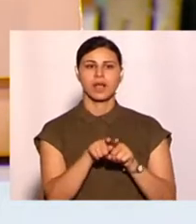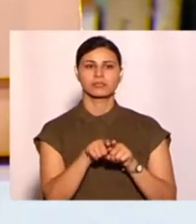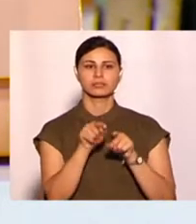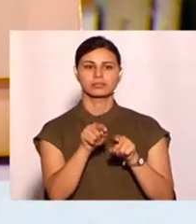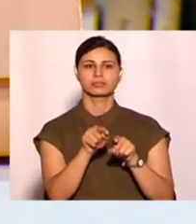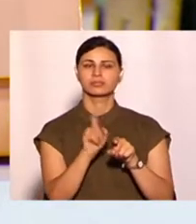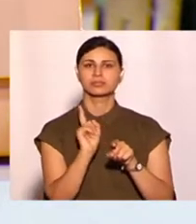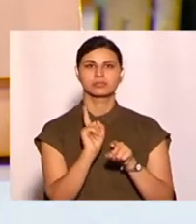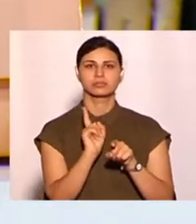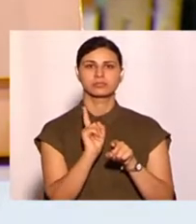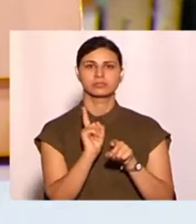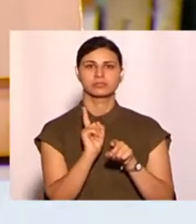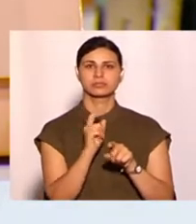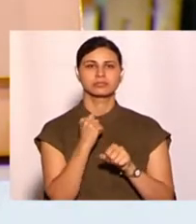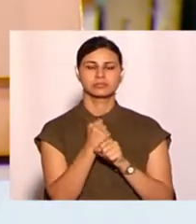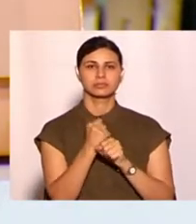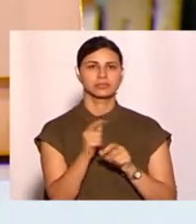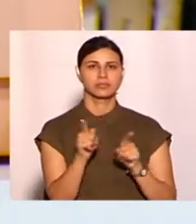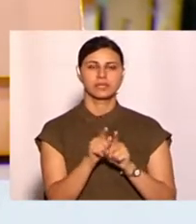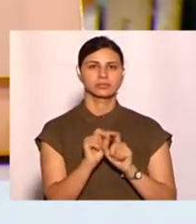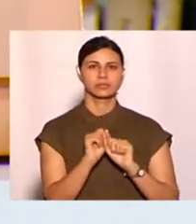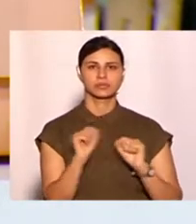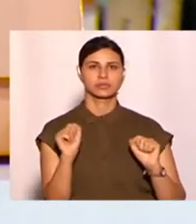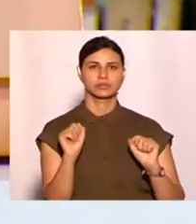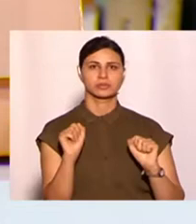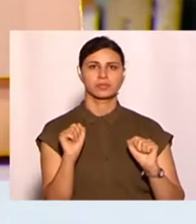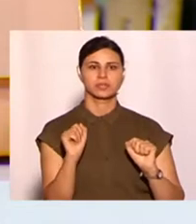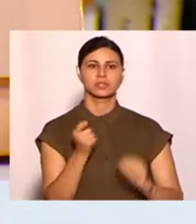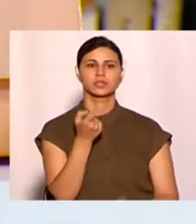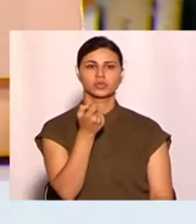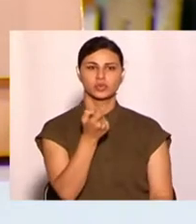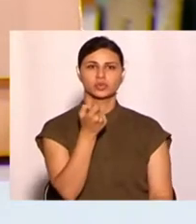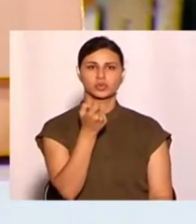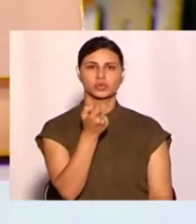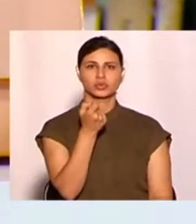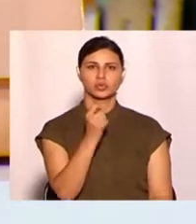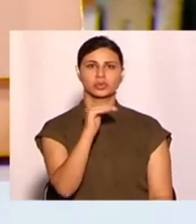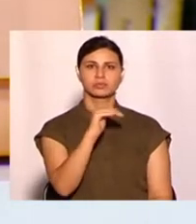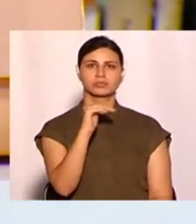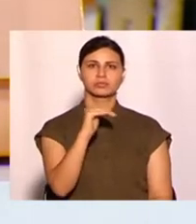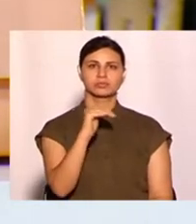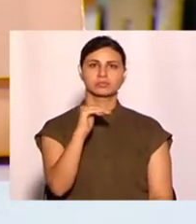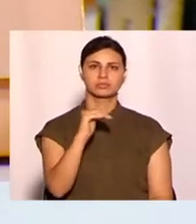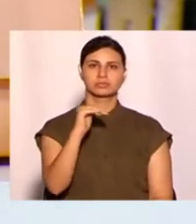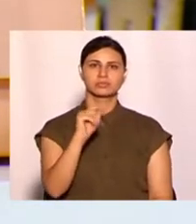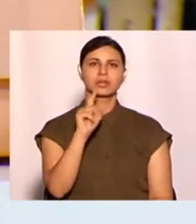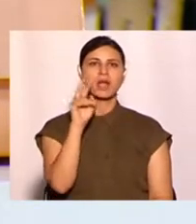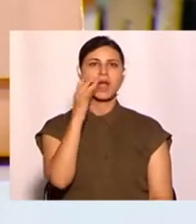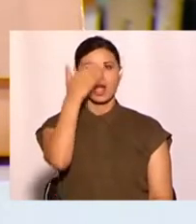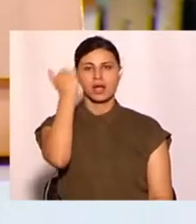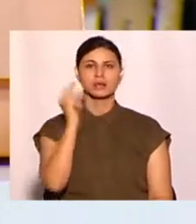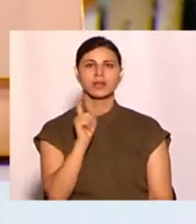თუნდაც ვერტიკალური მოძრავებით, არ უნდა გასინჯოთ დიდი ზედაპირი. მცირე ზედაპირებით წადით, რომ არ